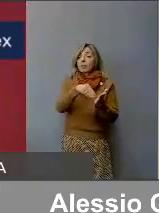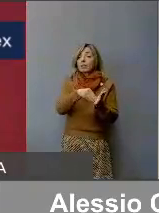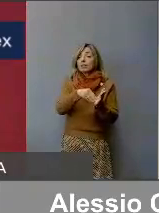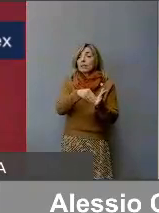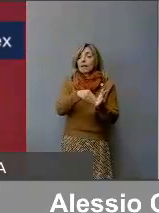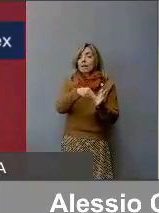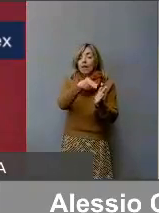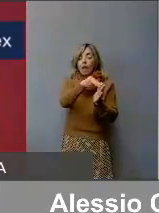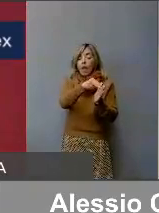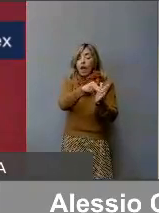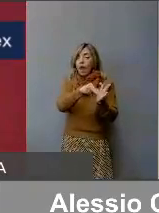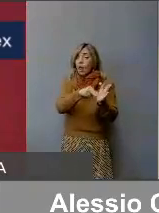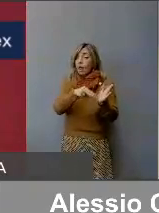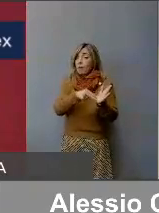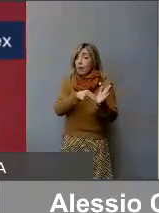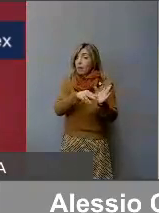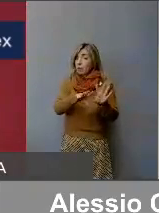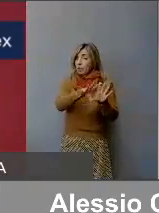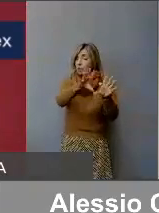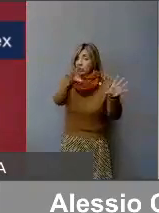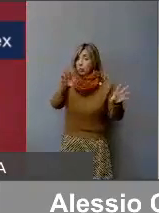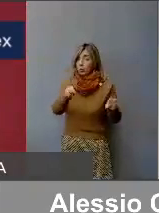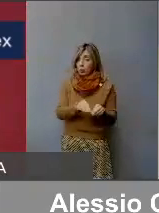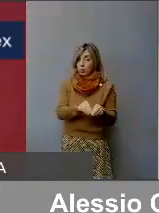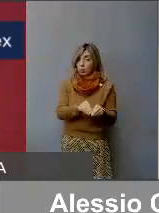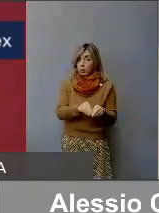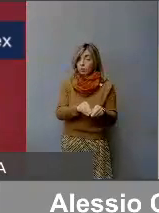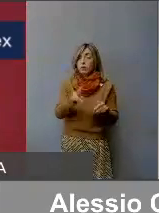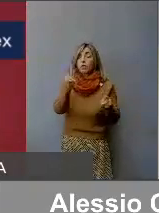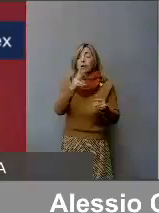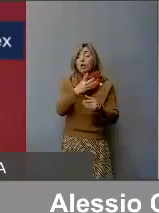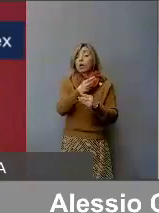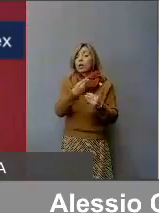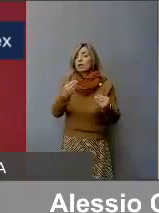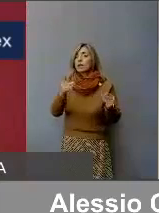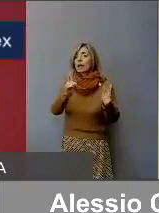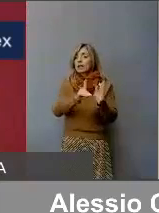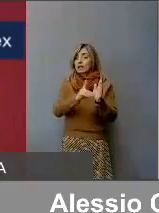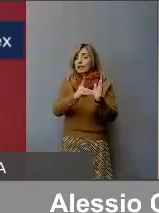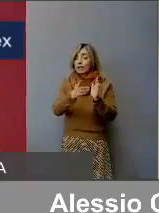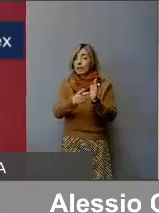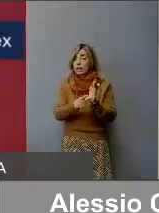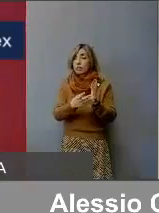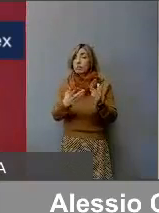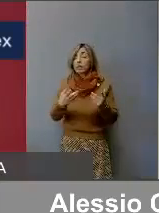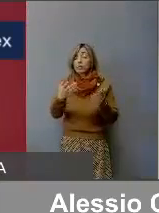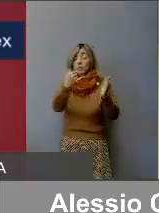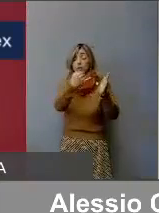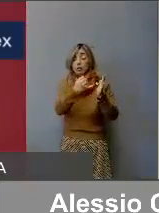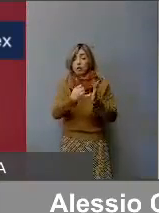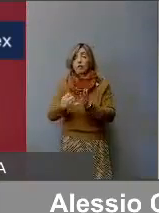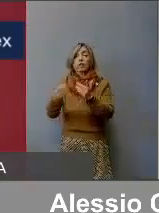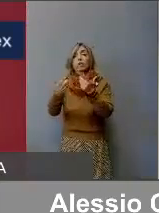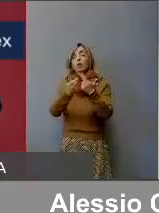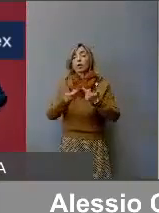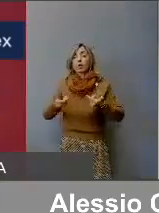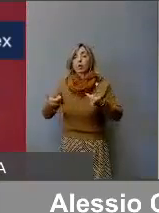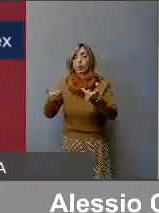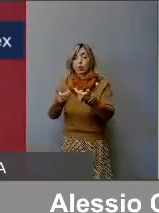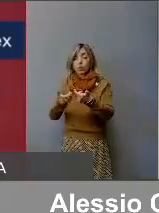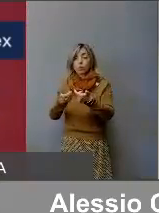assumere in molte commissioni e molte delibere purtroppo quando ci sono delle richieste a fine commissioni e per